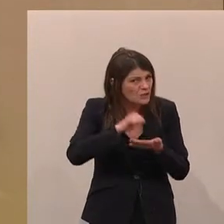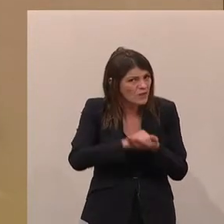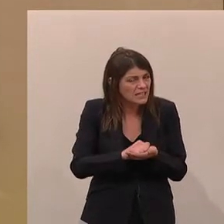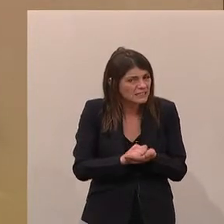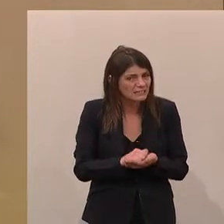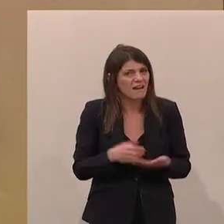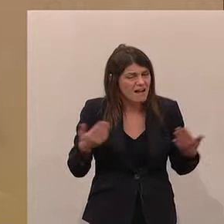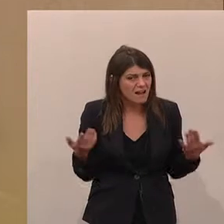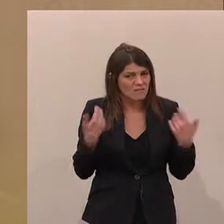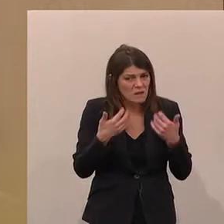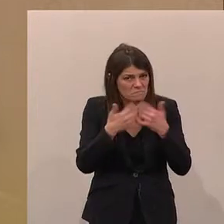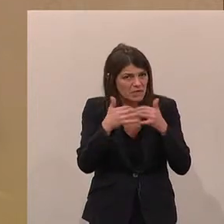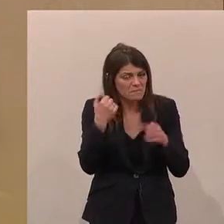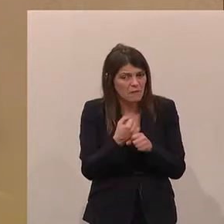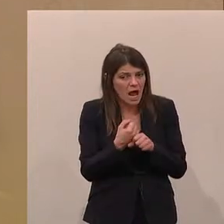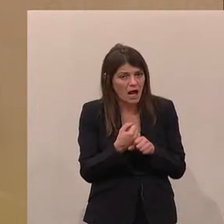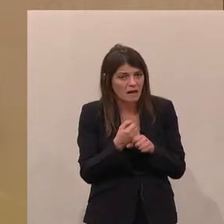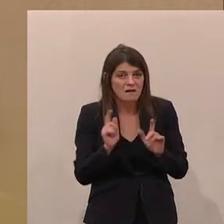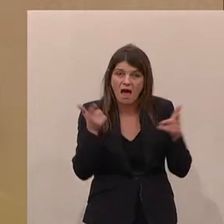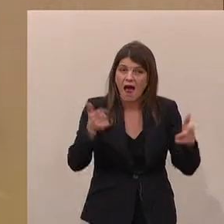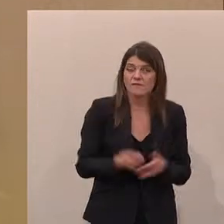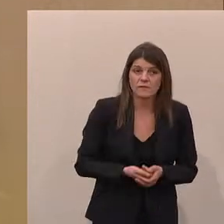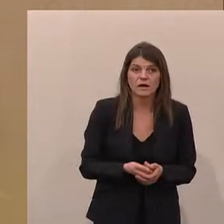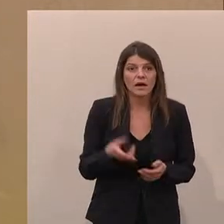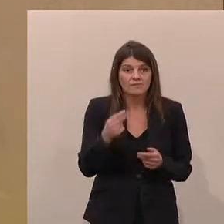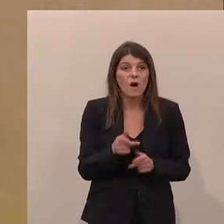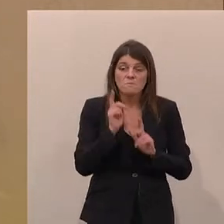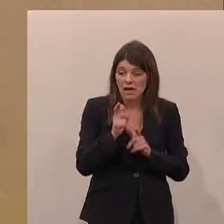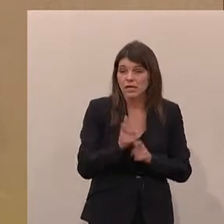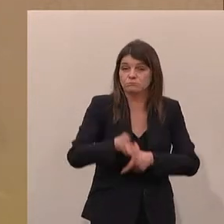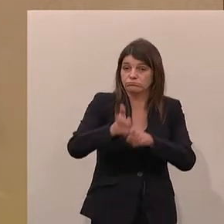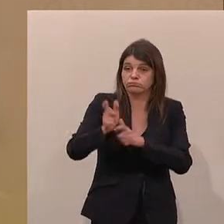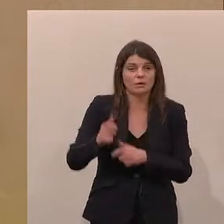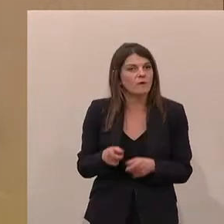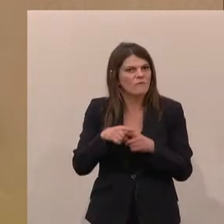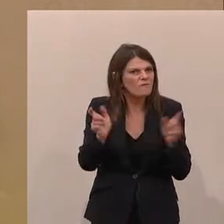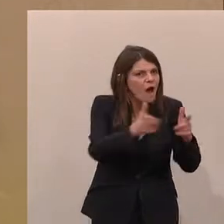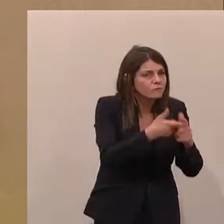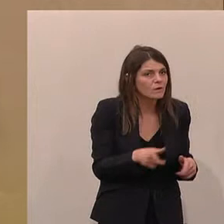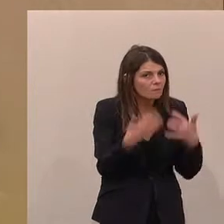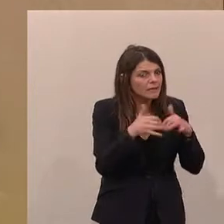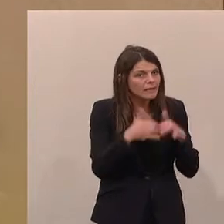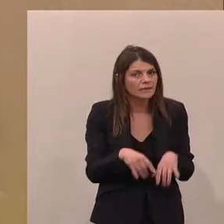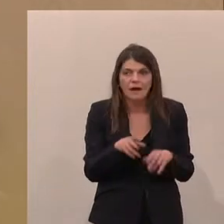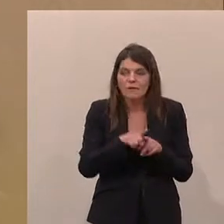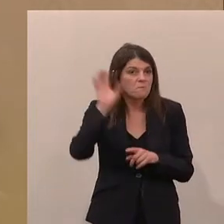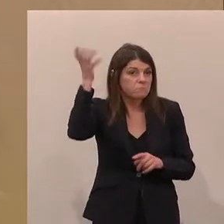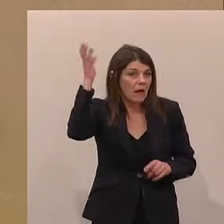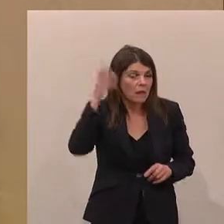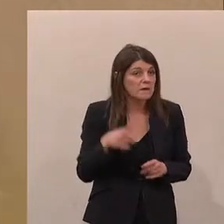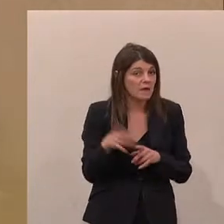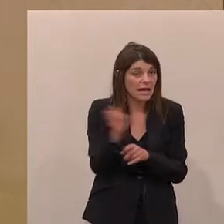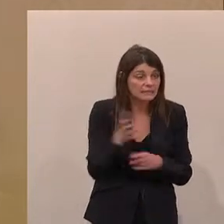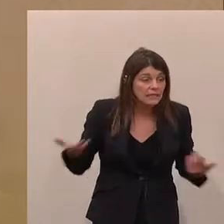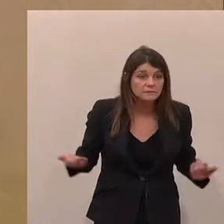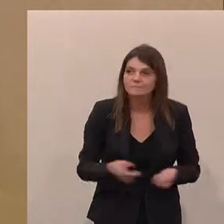Zuschnitts wieder berichten, live von Vegaschießübungen, von Verhaftungen, von Blaulichteinsätzen.